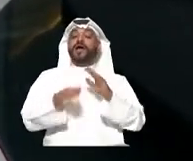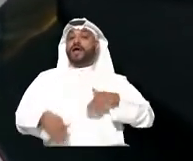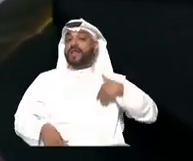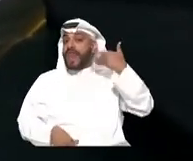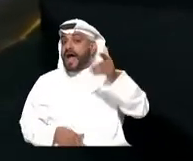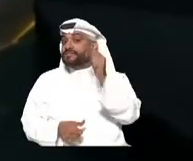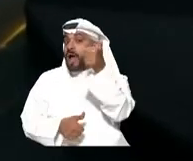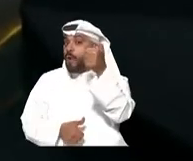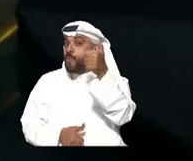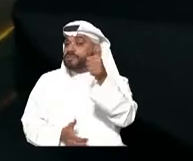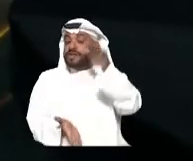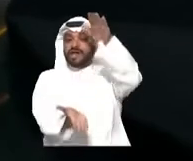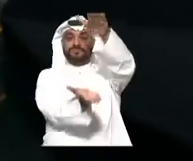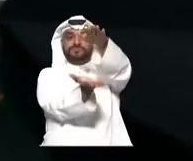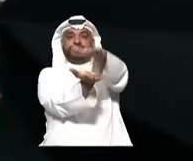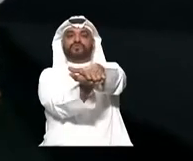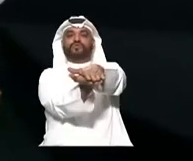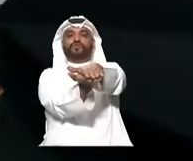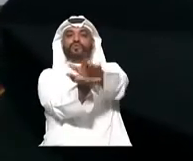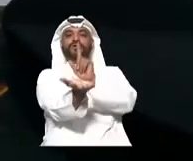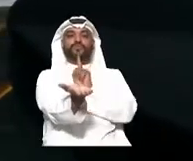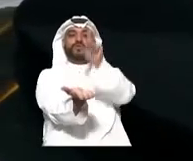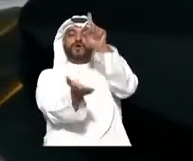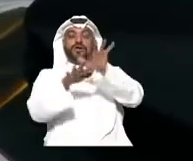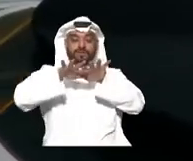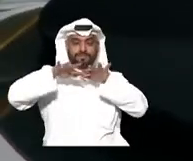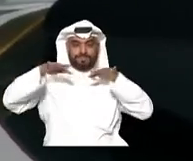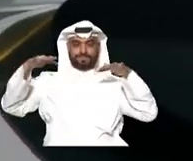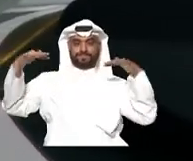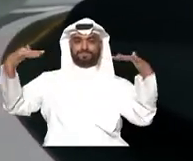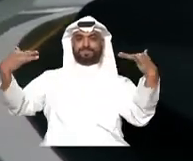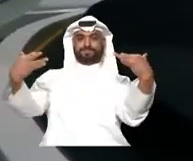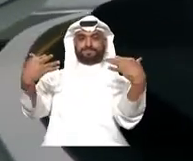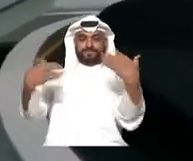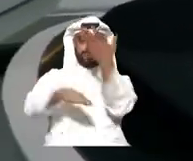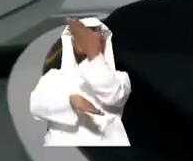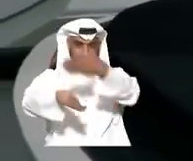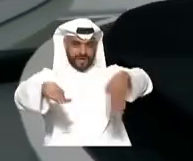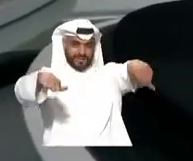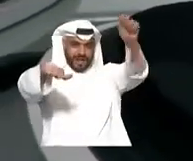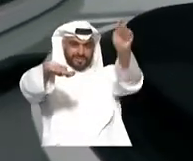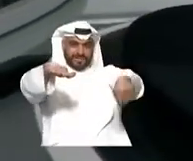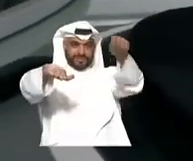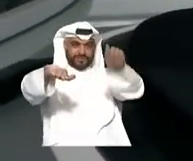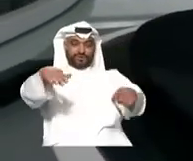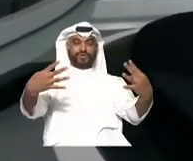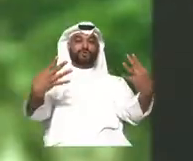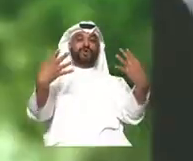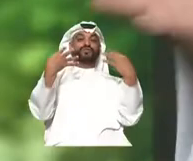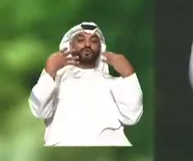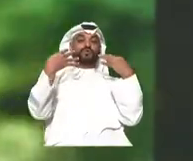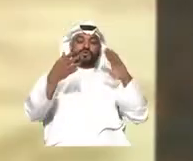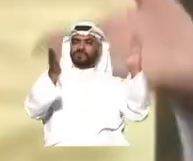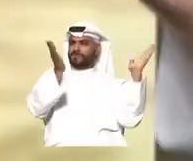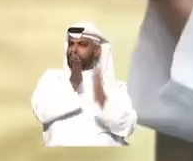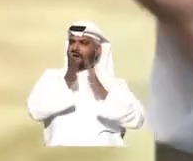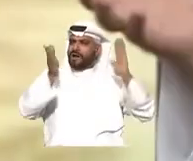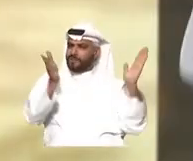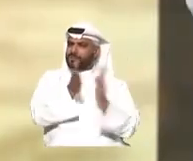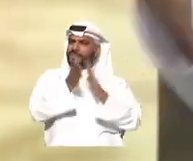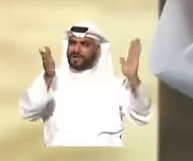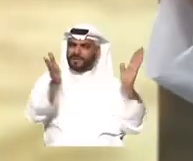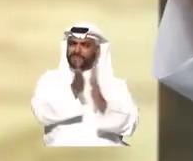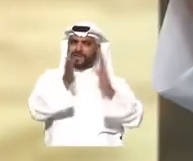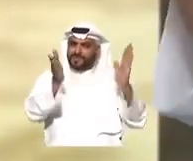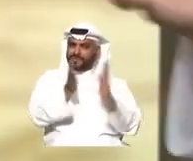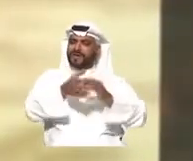اليمين الدستورية أمام مجلس الأمة، وقد فعل ذلك وشفنا أمام العالم، وهو الحقيقة يستقبل بحفاوة كبيرة